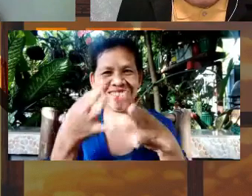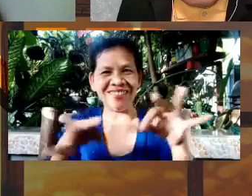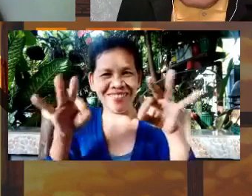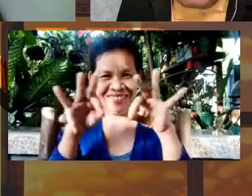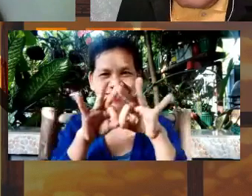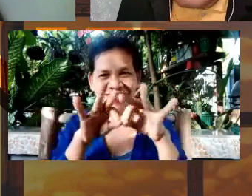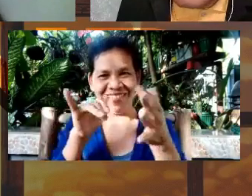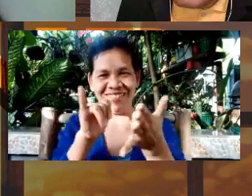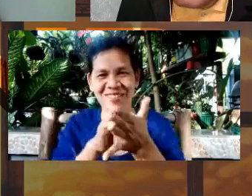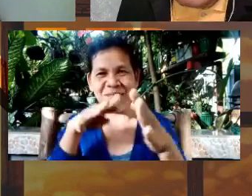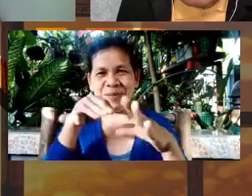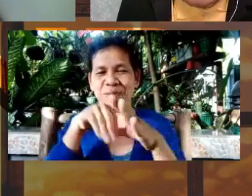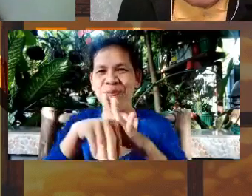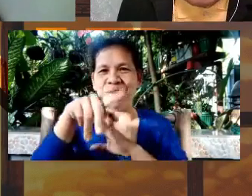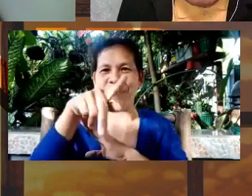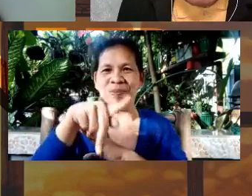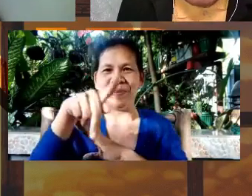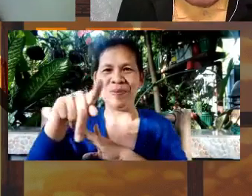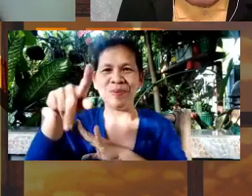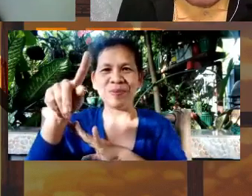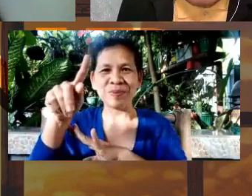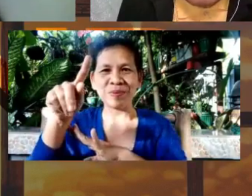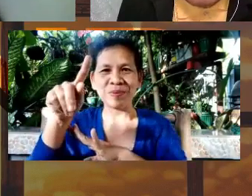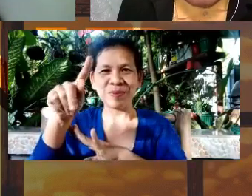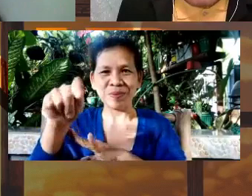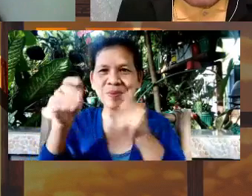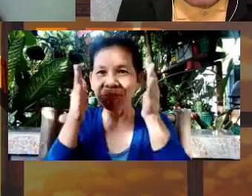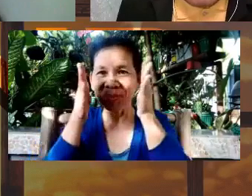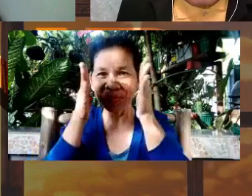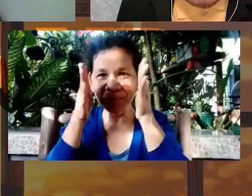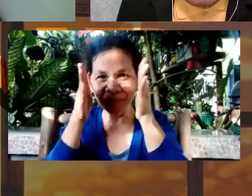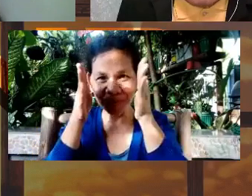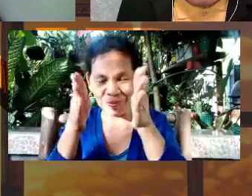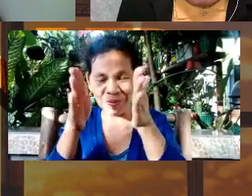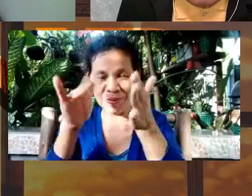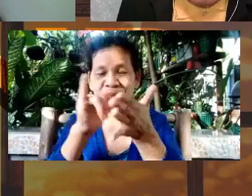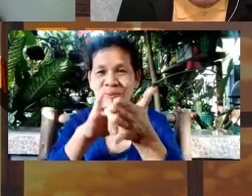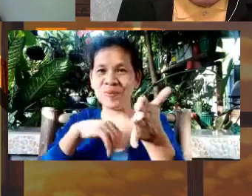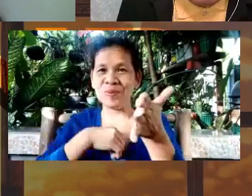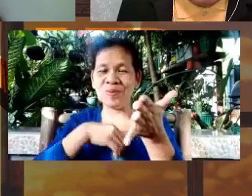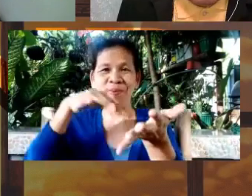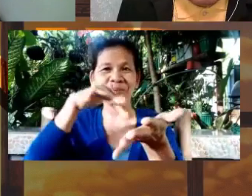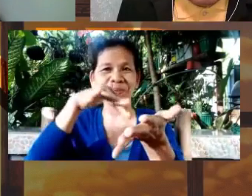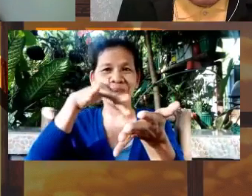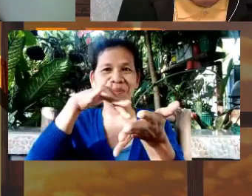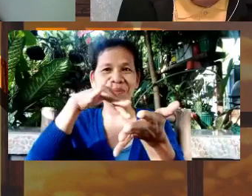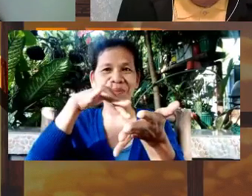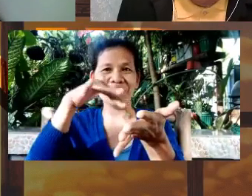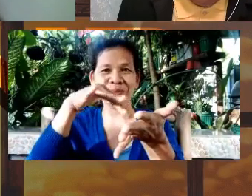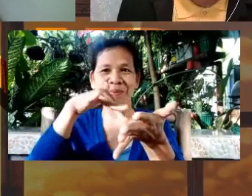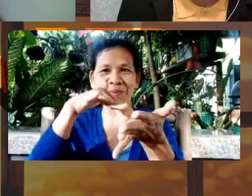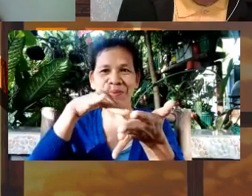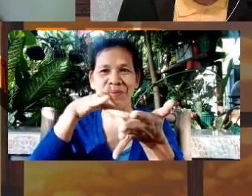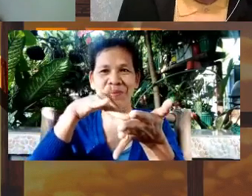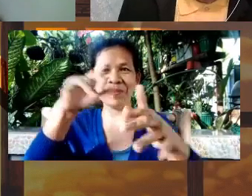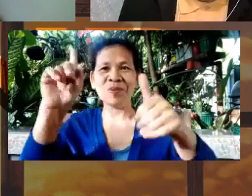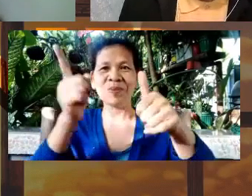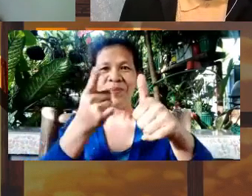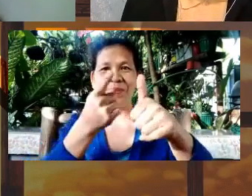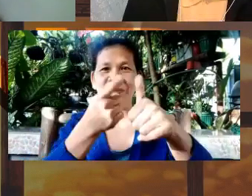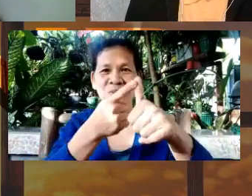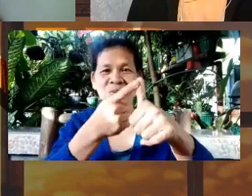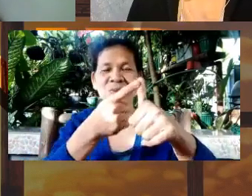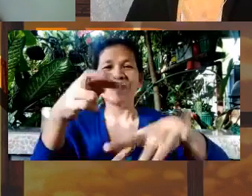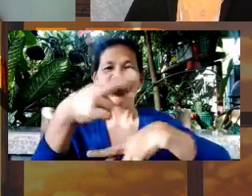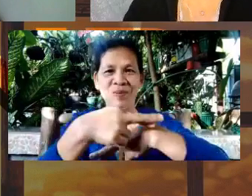naman sa PowerPoint. Ang focus kasi ng ating pag-aaral ay doon po sa first apartment